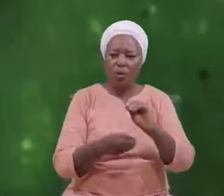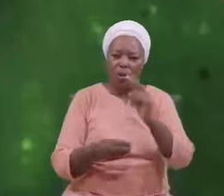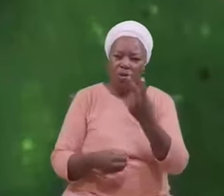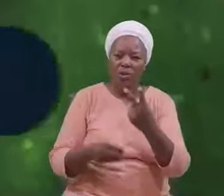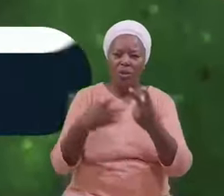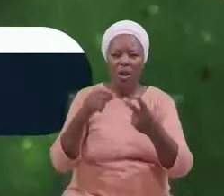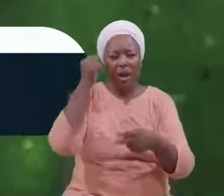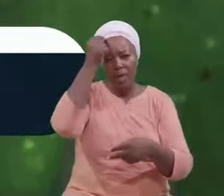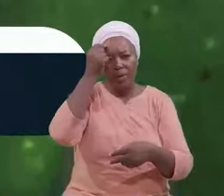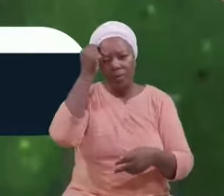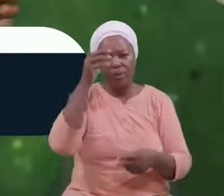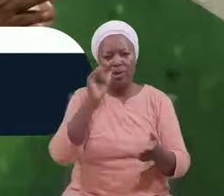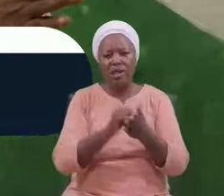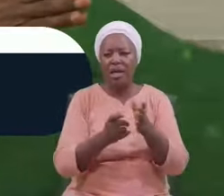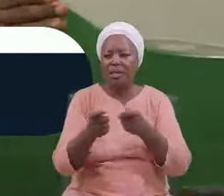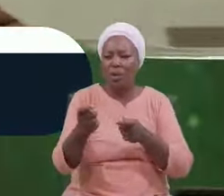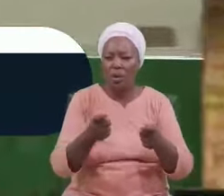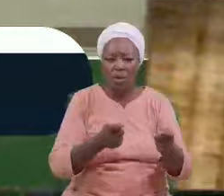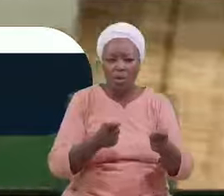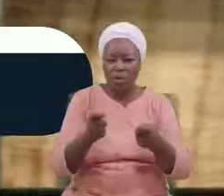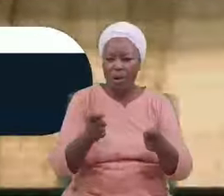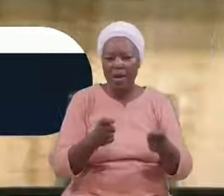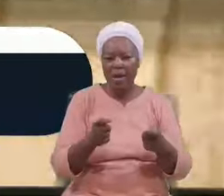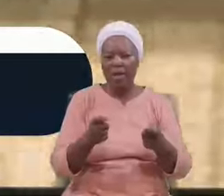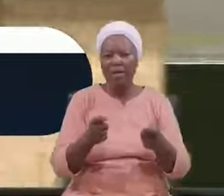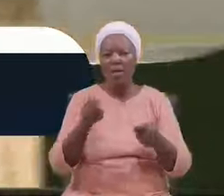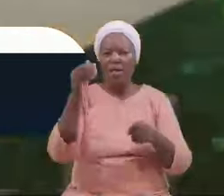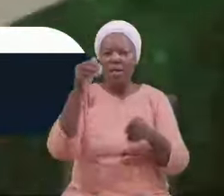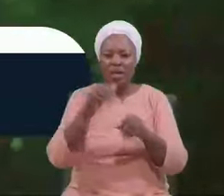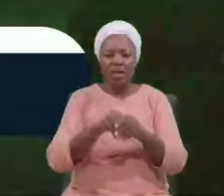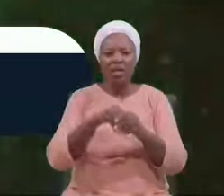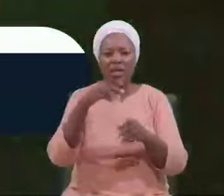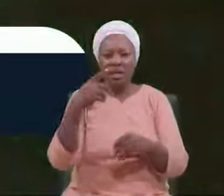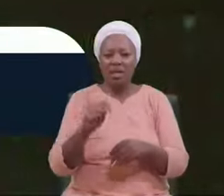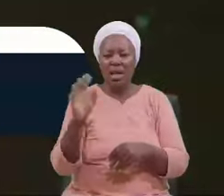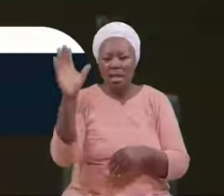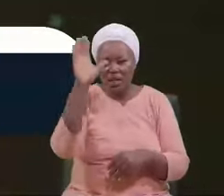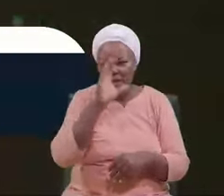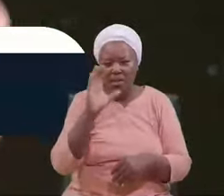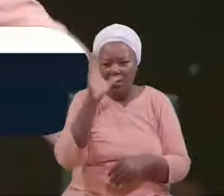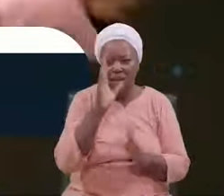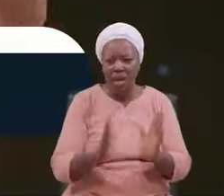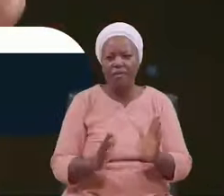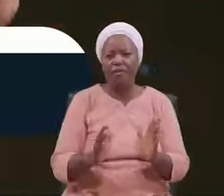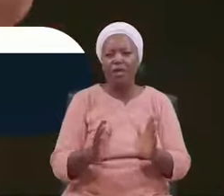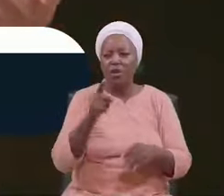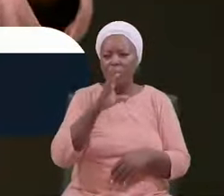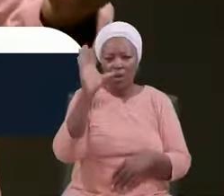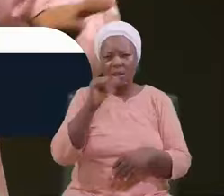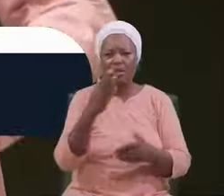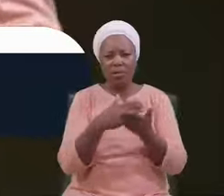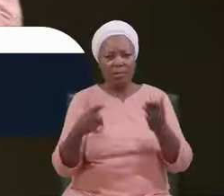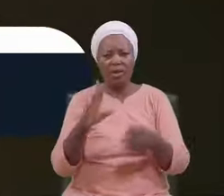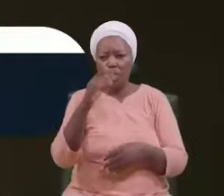qui gouvernent ou règnent dans le chercheur. Vous cherchez quelque chose. Si votre langue est